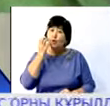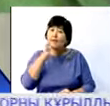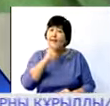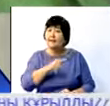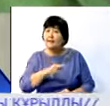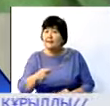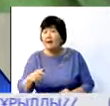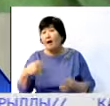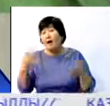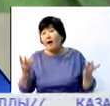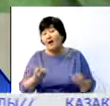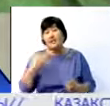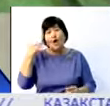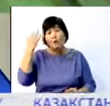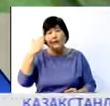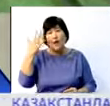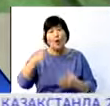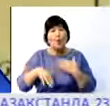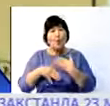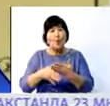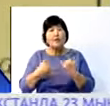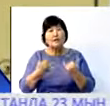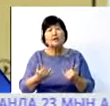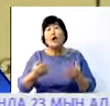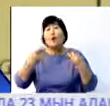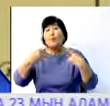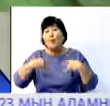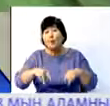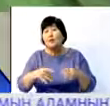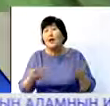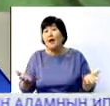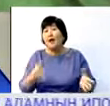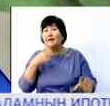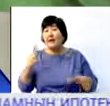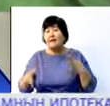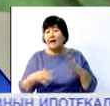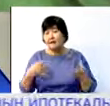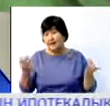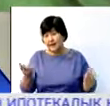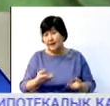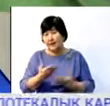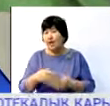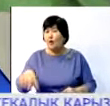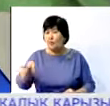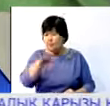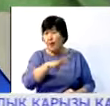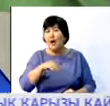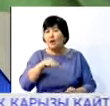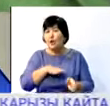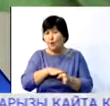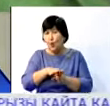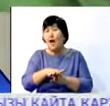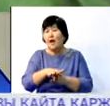кезінде қажетті психологиялық көмектерді, босануға қандай дайындықтар керек екен барлығы